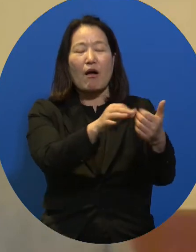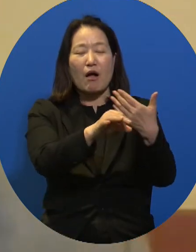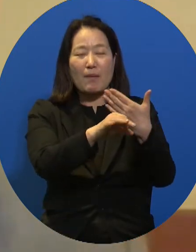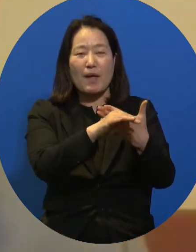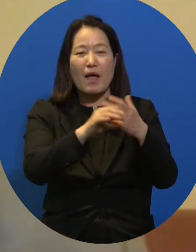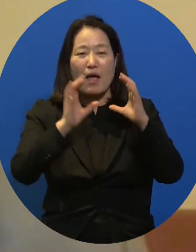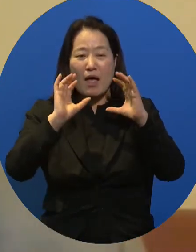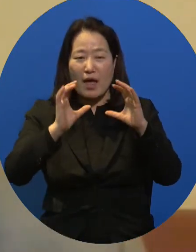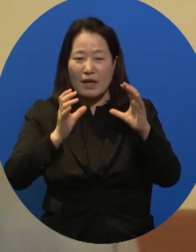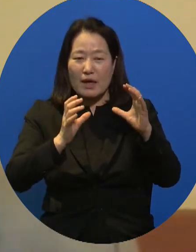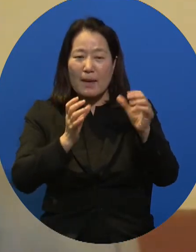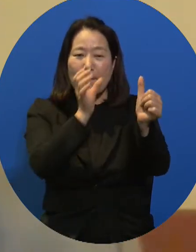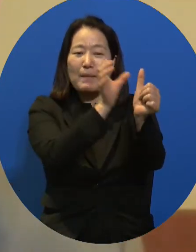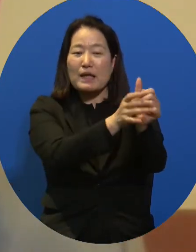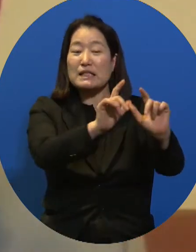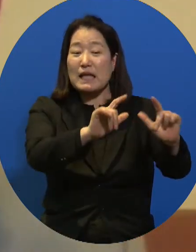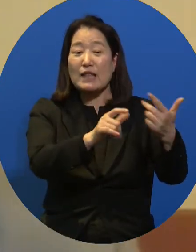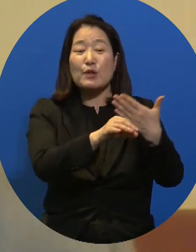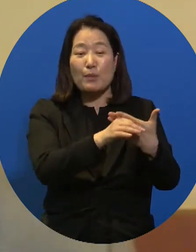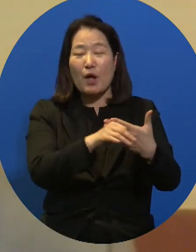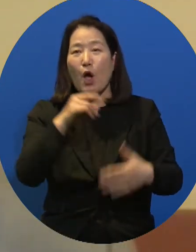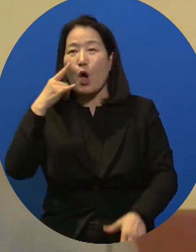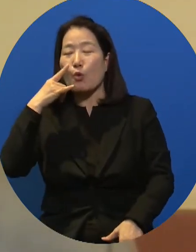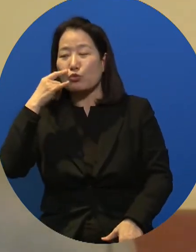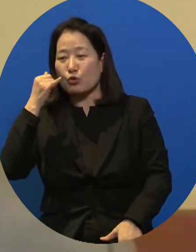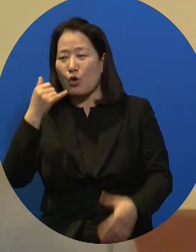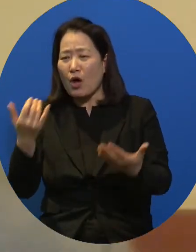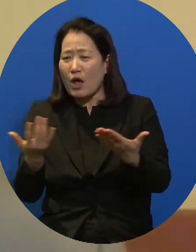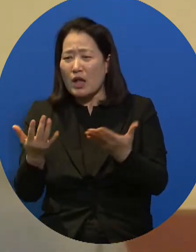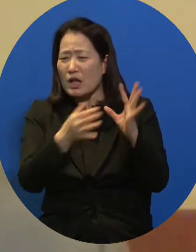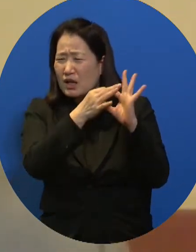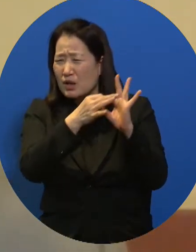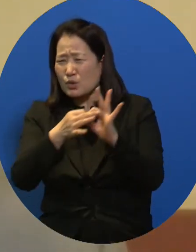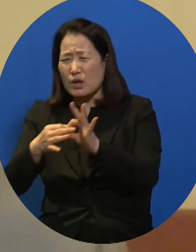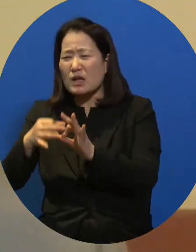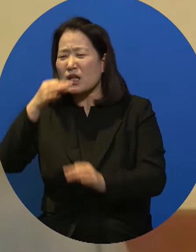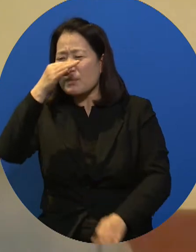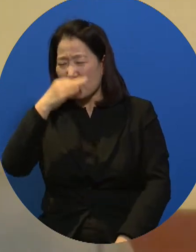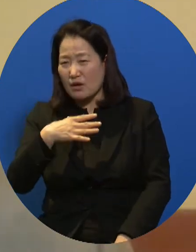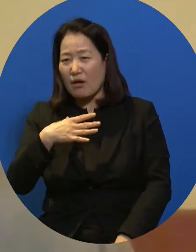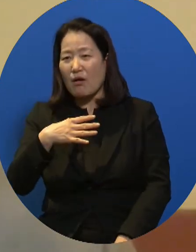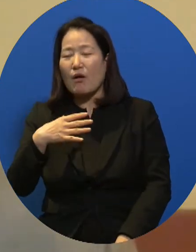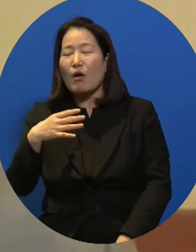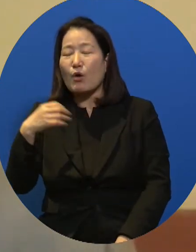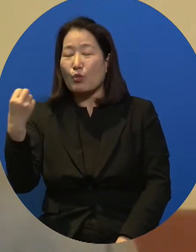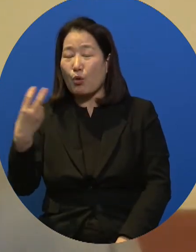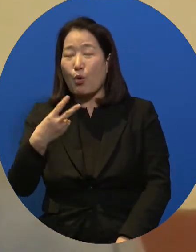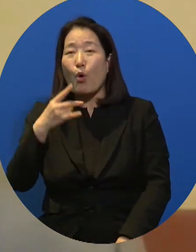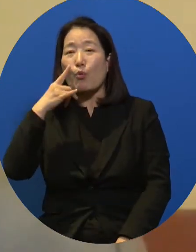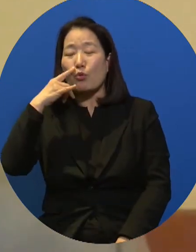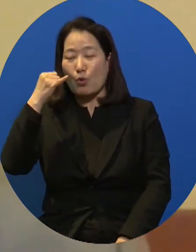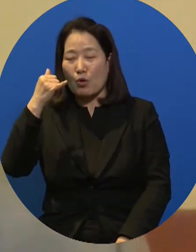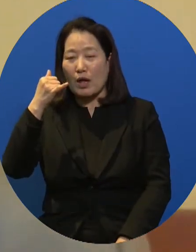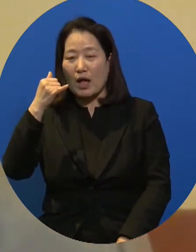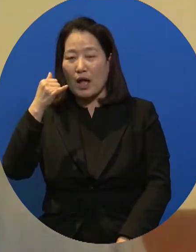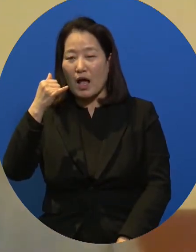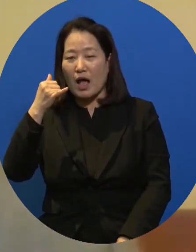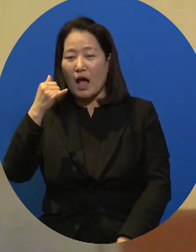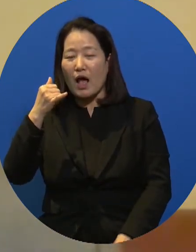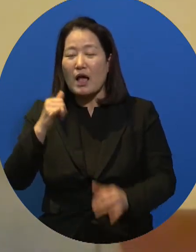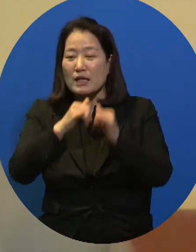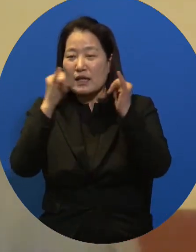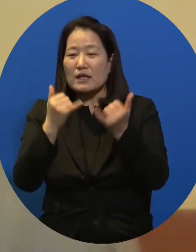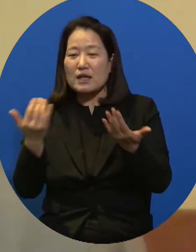시설에 넣지 않으면 부모의 직업을 유지할 수 없고 또 부모가 제대로 사회적으로 기능할 수 없다는